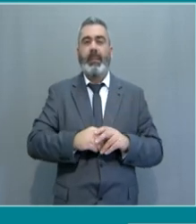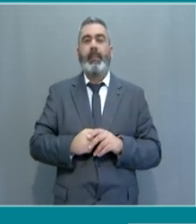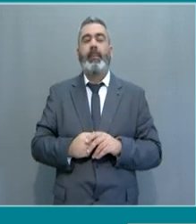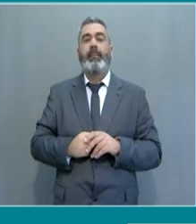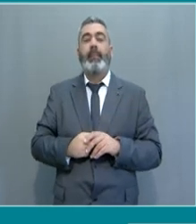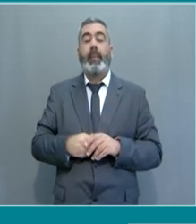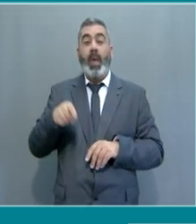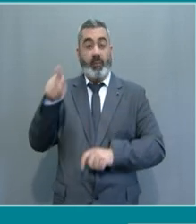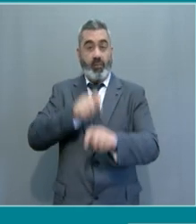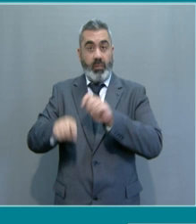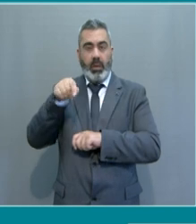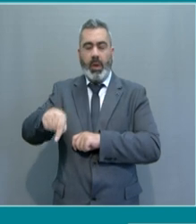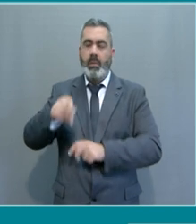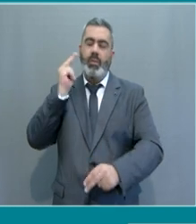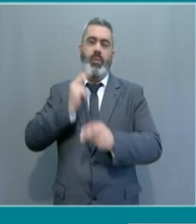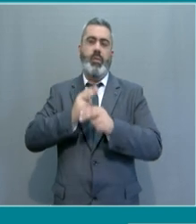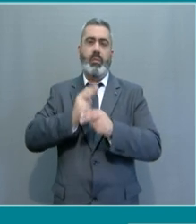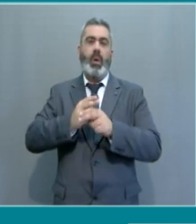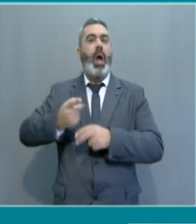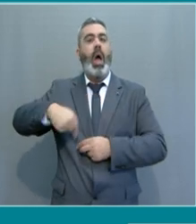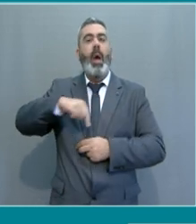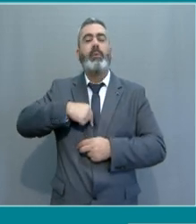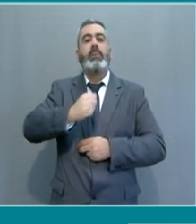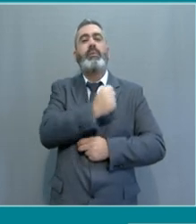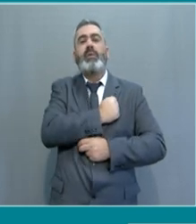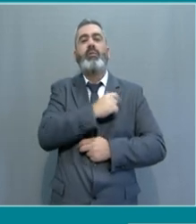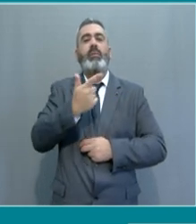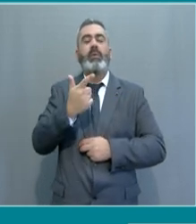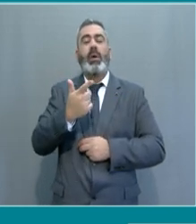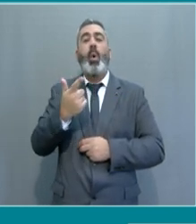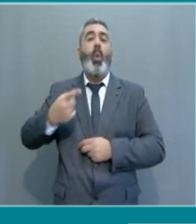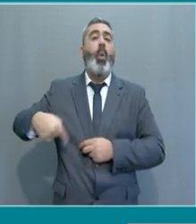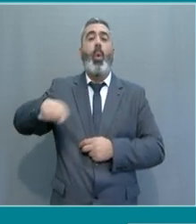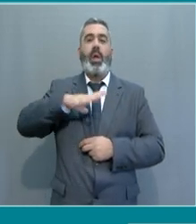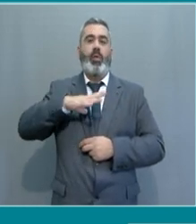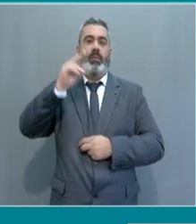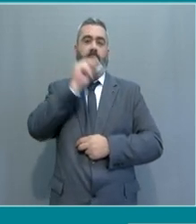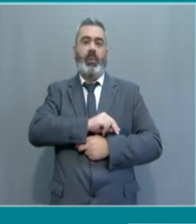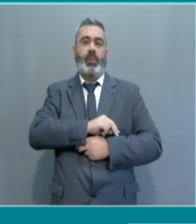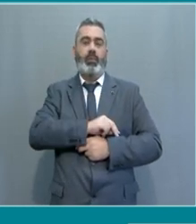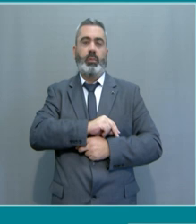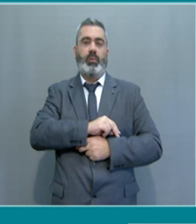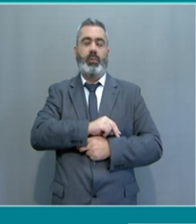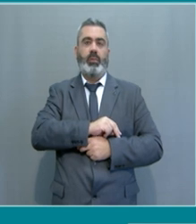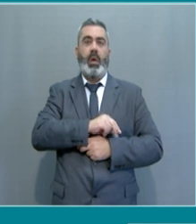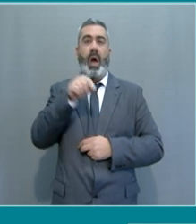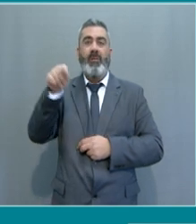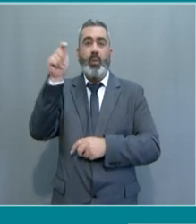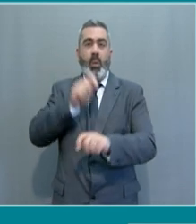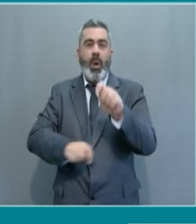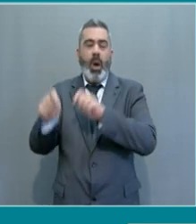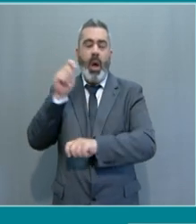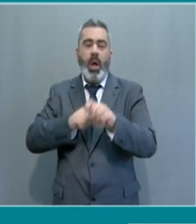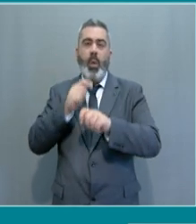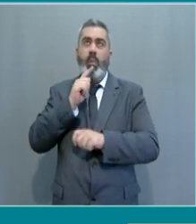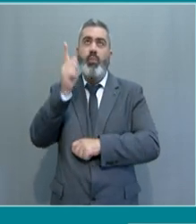Είναι ένα έργο σταθμός, το οποίο θεωρούμε ότι έχει σημαντικά ωφέλη για όλους. Είναι το μεγαλύτερο έργο ΑΠΕ στην Ελλάδα